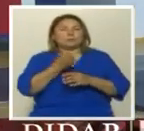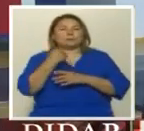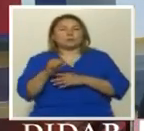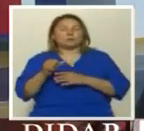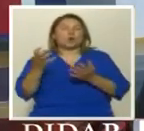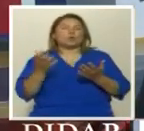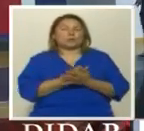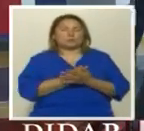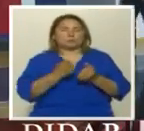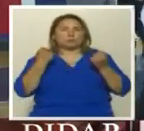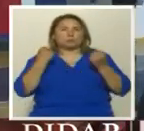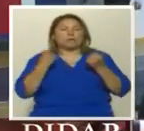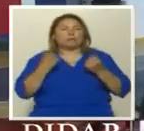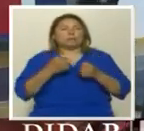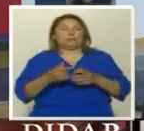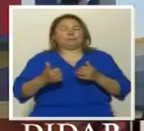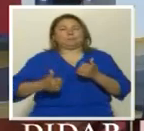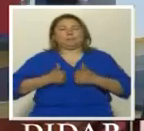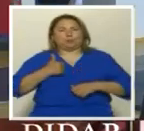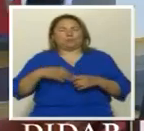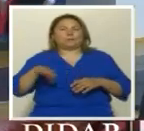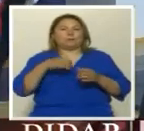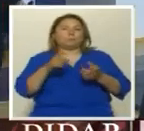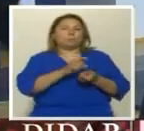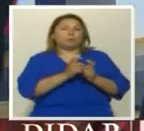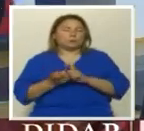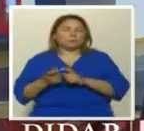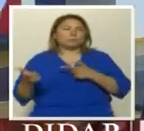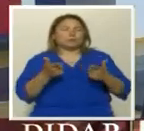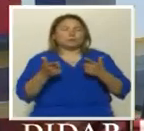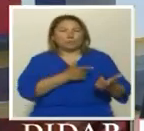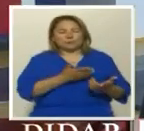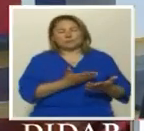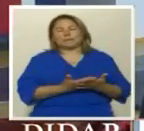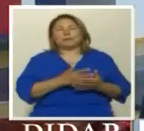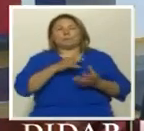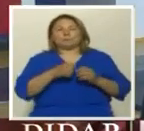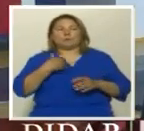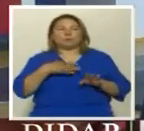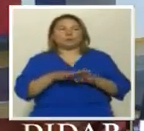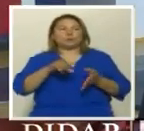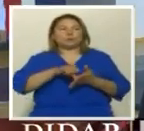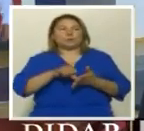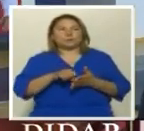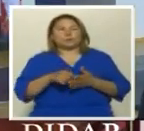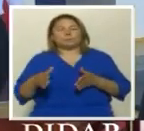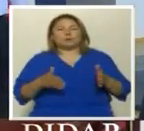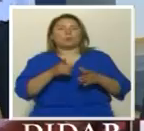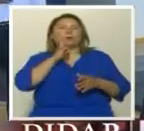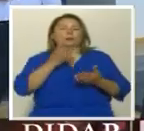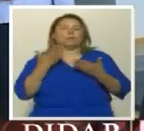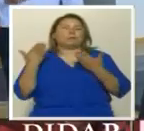удачливым спортсменом. Достойные борцы. На протяжении года они готовятся к республиканскому этапу. Я тоже участвовал. В этот раз дорога